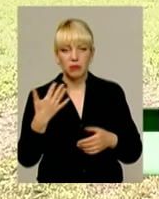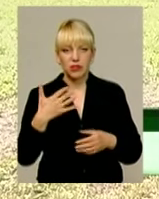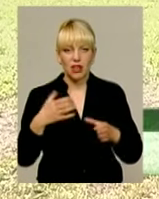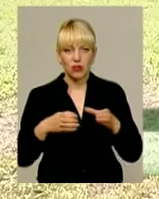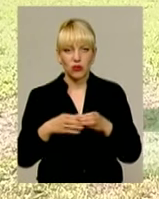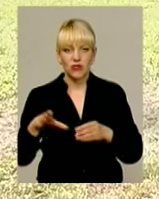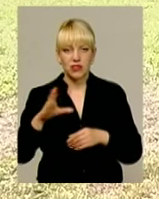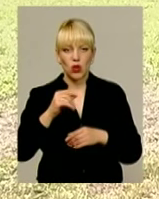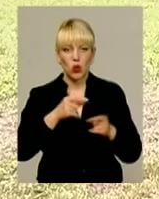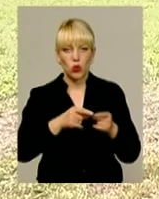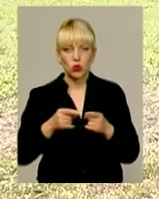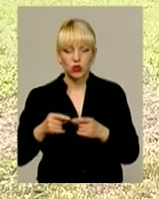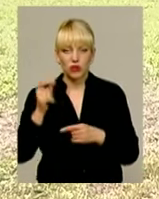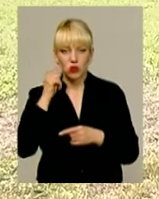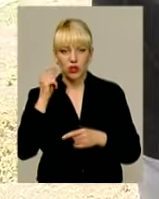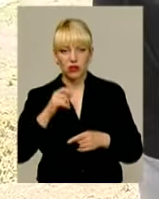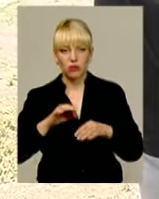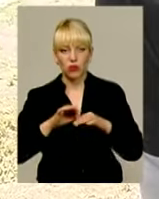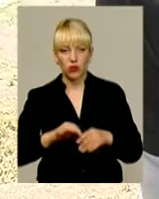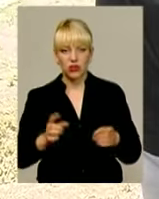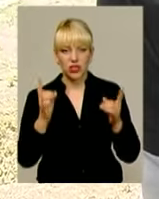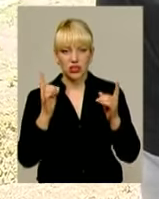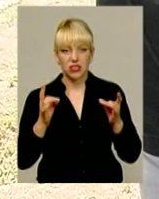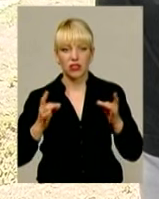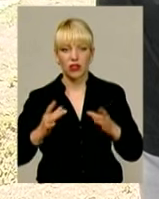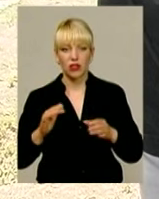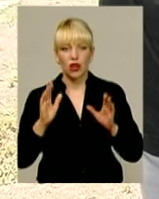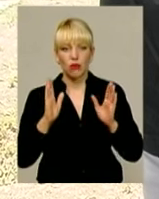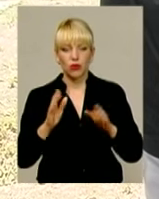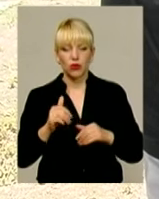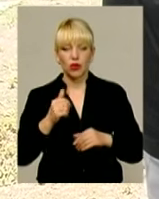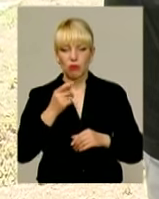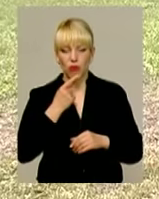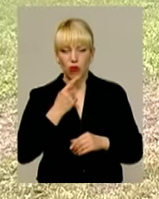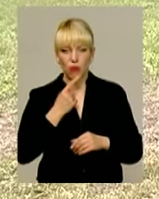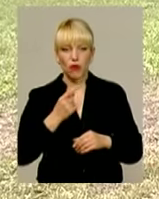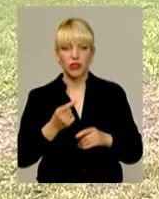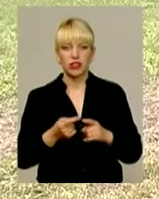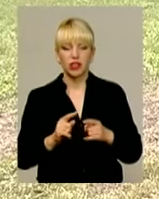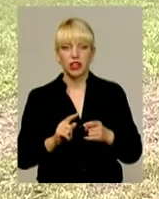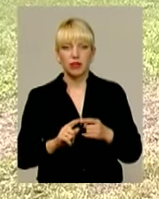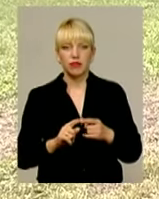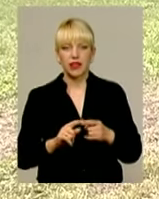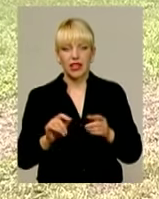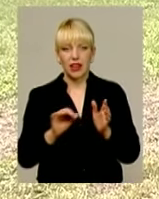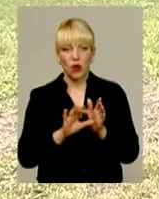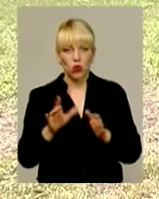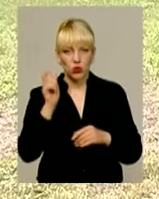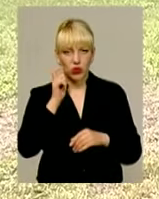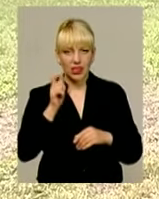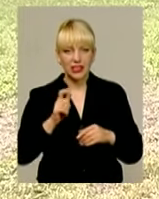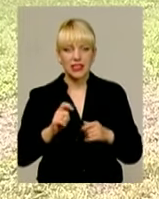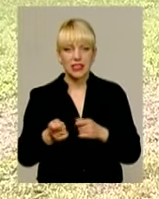куточків України і проводиться грандіозне свято. Будемо пробувати побити рекорд України з плетіння українського вінка найбільшого,